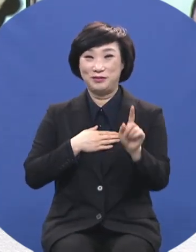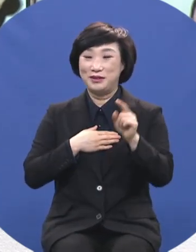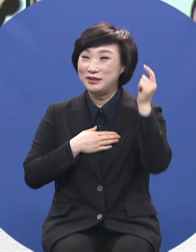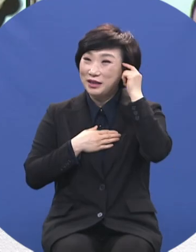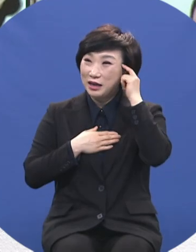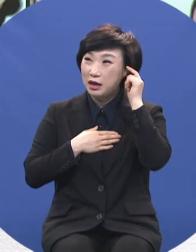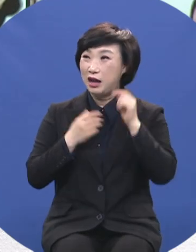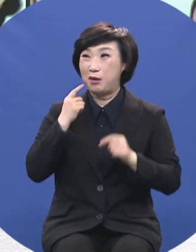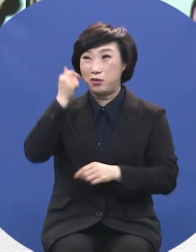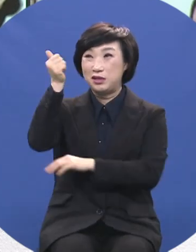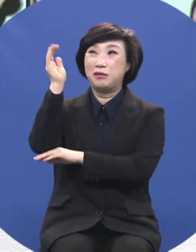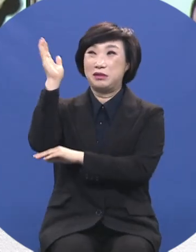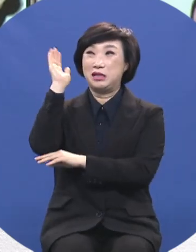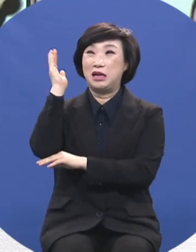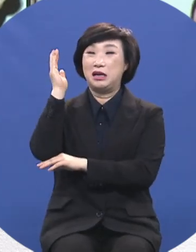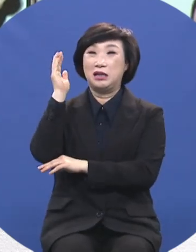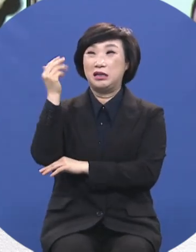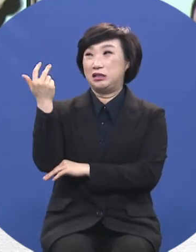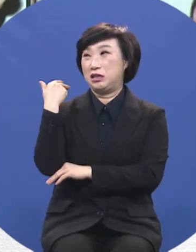지난주에 하시는 말씀 또 하시네.